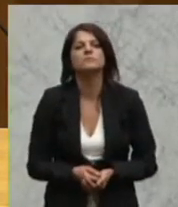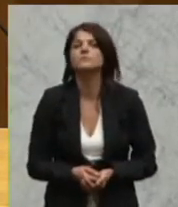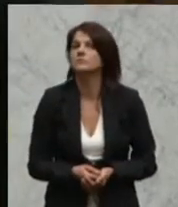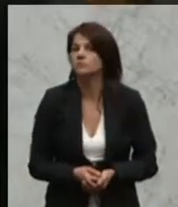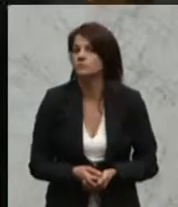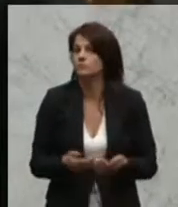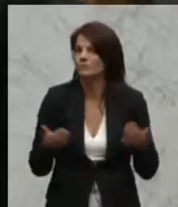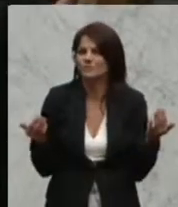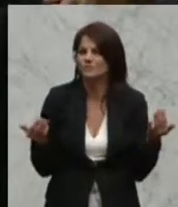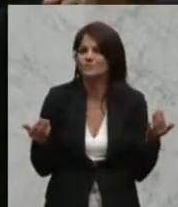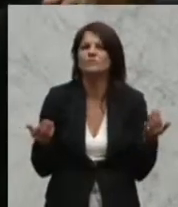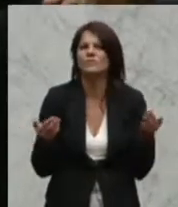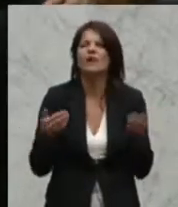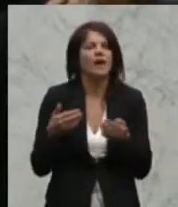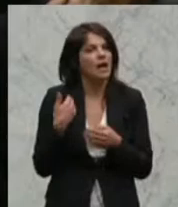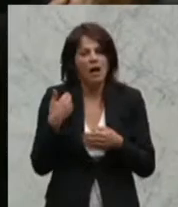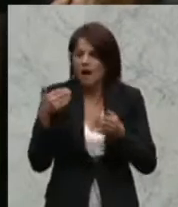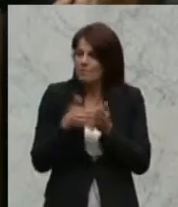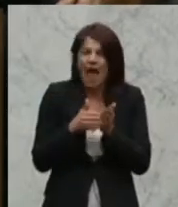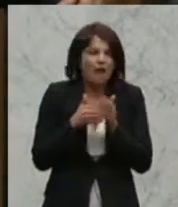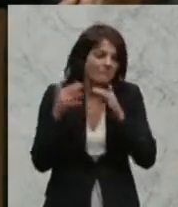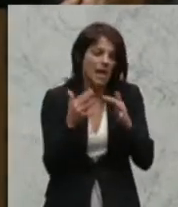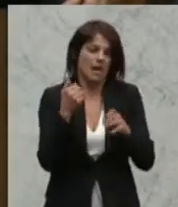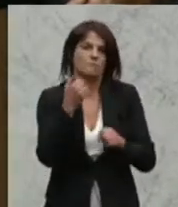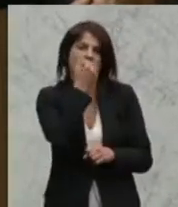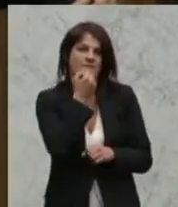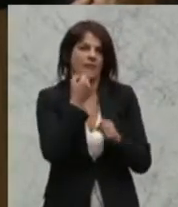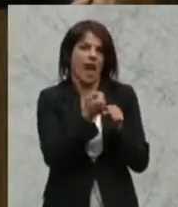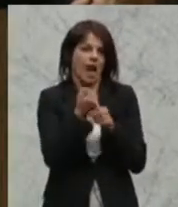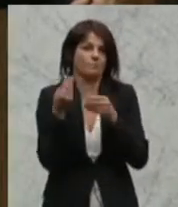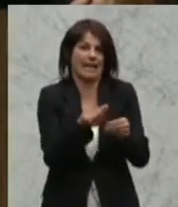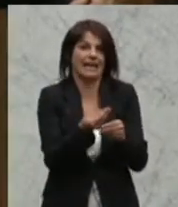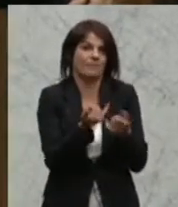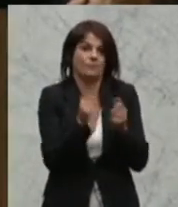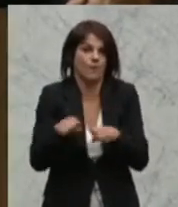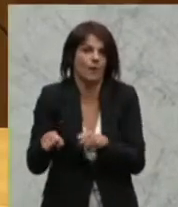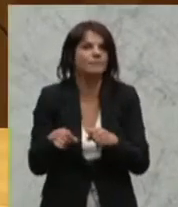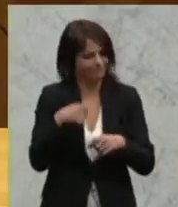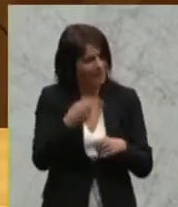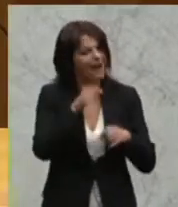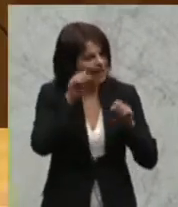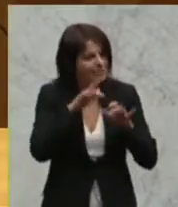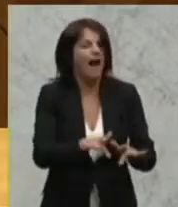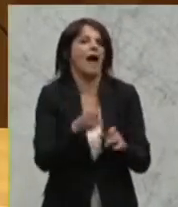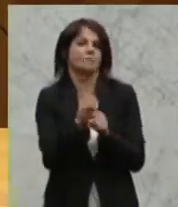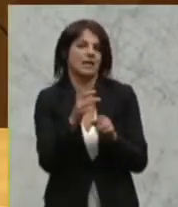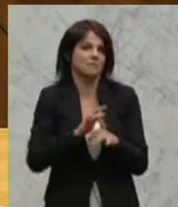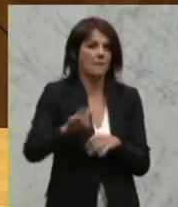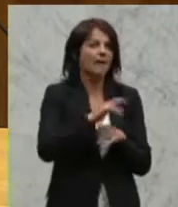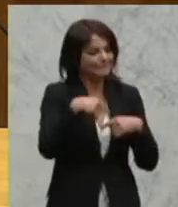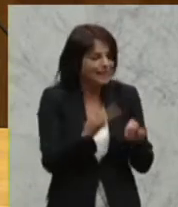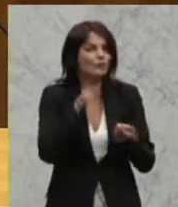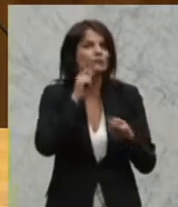Man braucht so viele private Arbeitgeber wie möglich, damit es Arbeitsplätze gibt, die Steuergeld